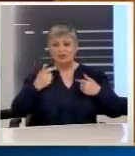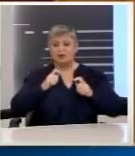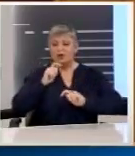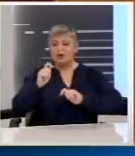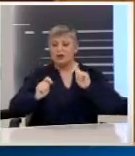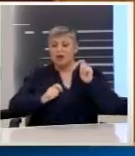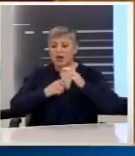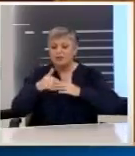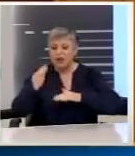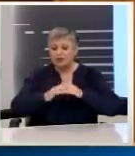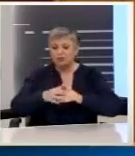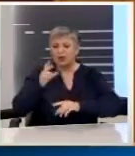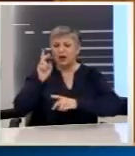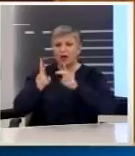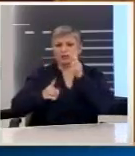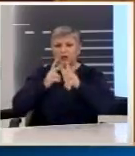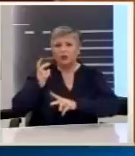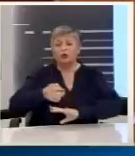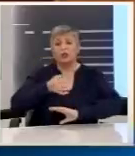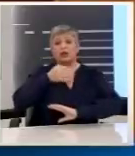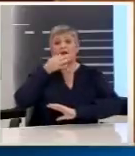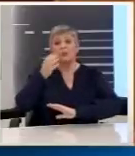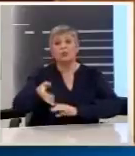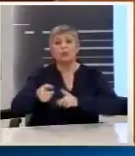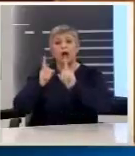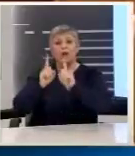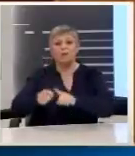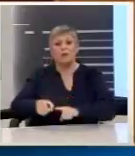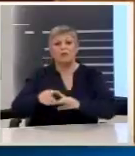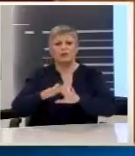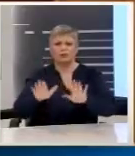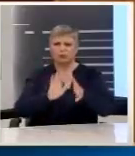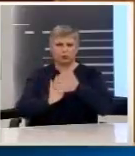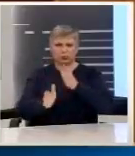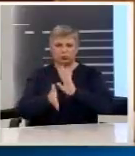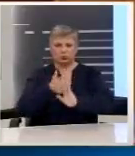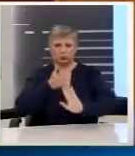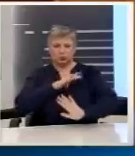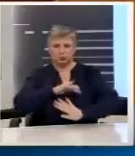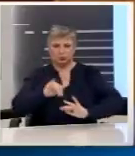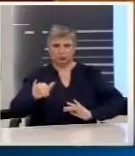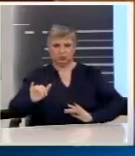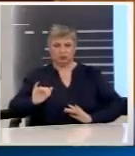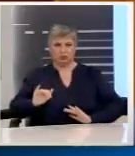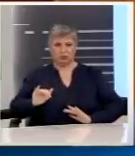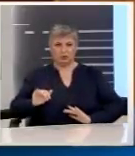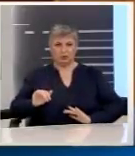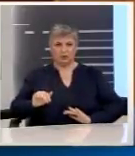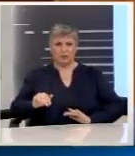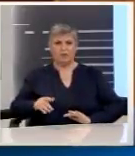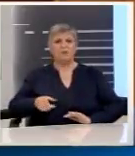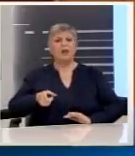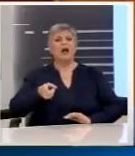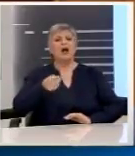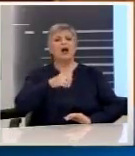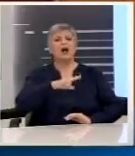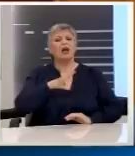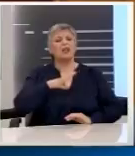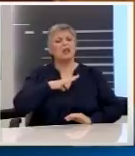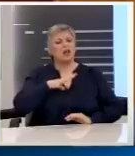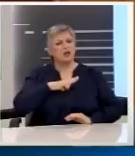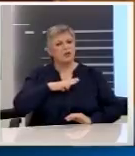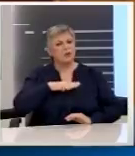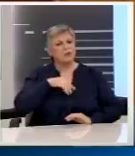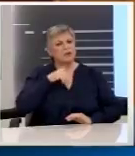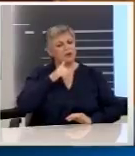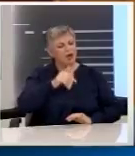ούτε προκαταλαμβάνουμε αποφάσεις. Άλλοι είναι αυτοί που καθημερινά